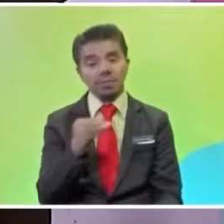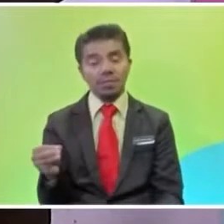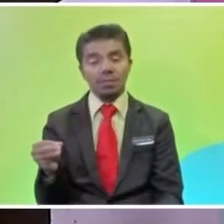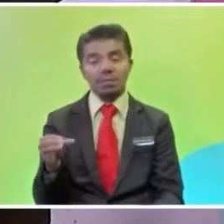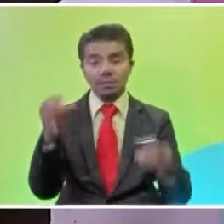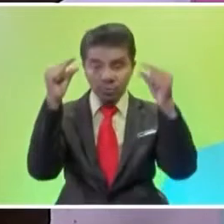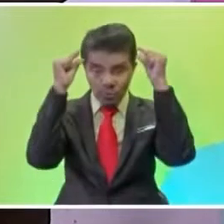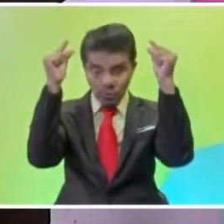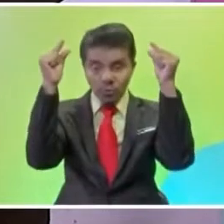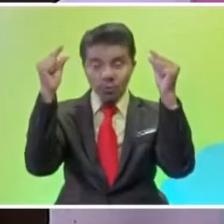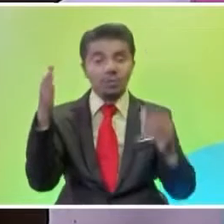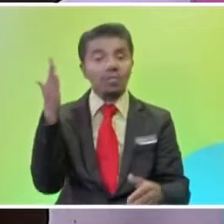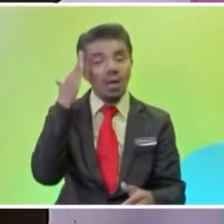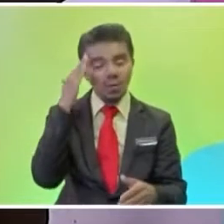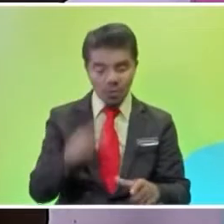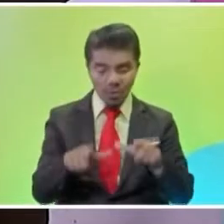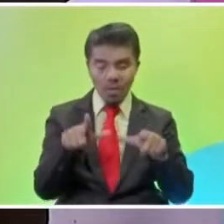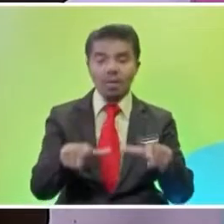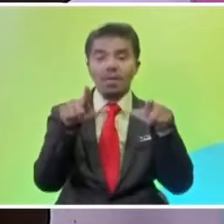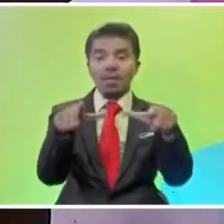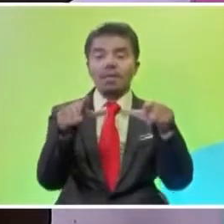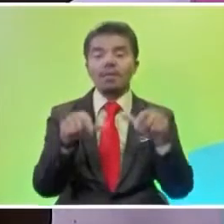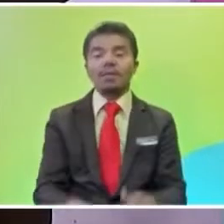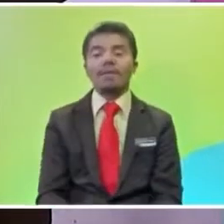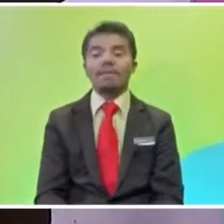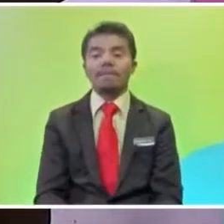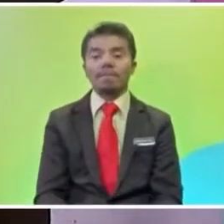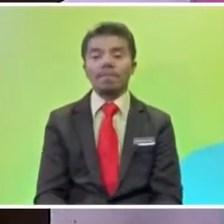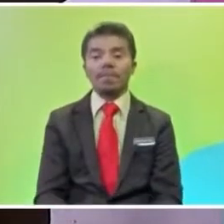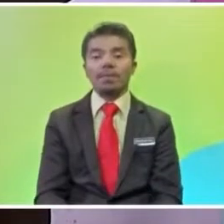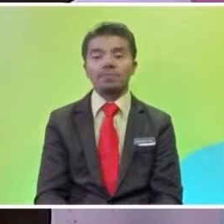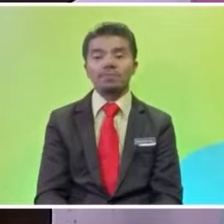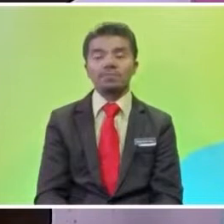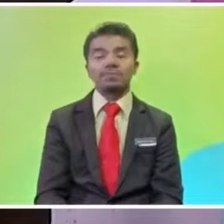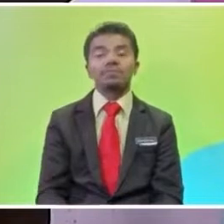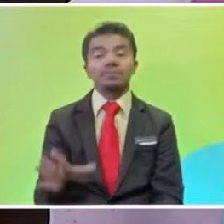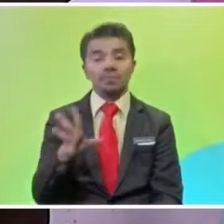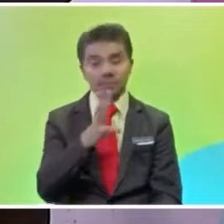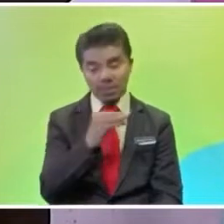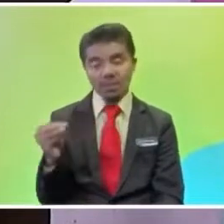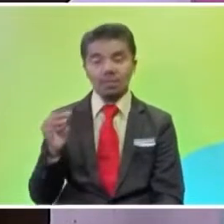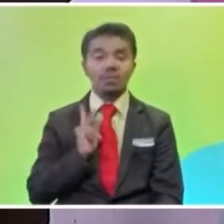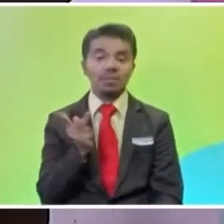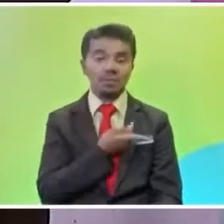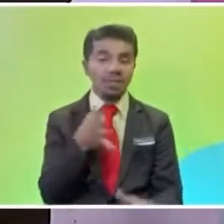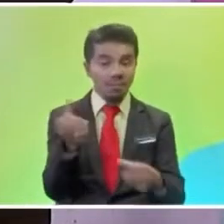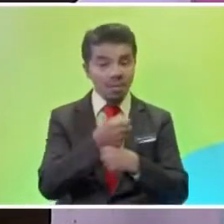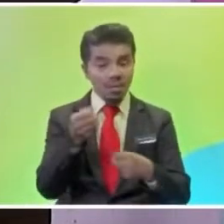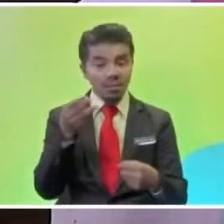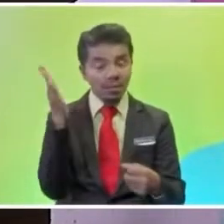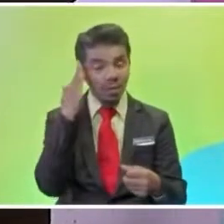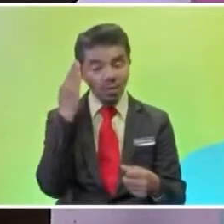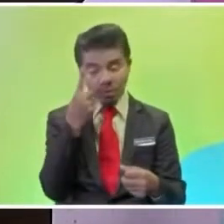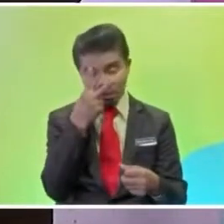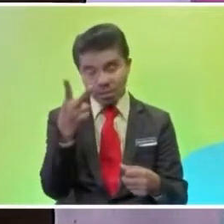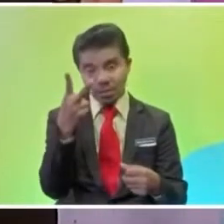murid-muri dapat menjawab dengan jelas dan kita boleh mentaksir murid tersebut dengan sesuai dan padanan terhadap